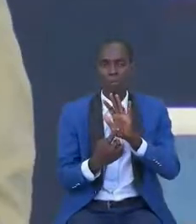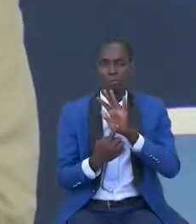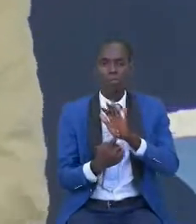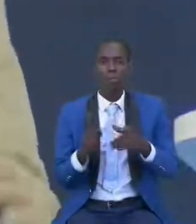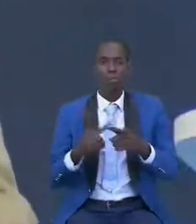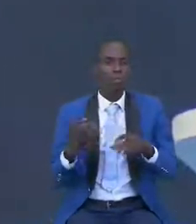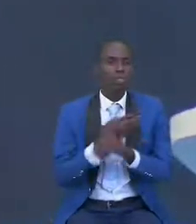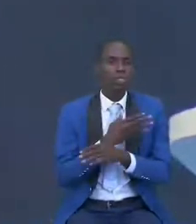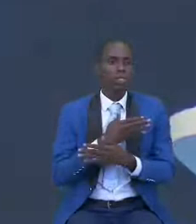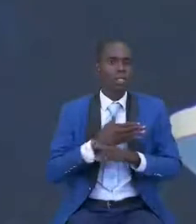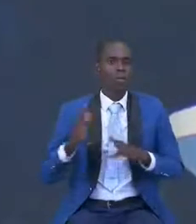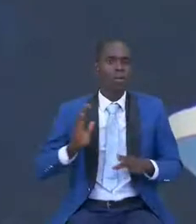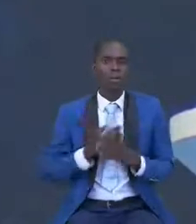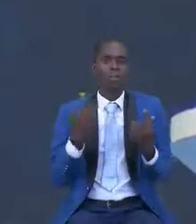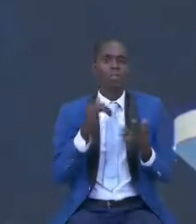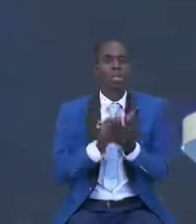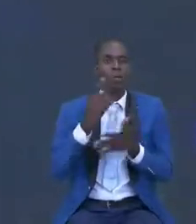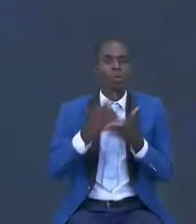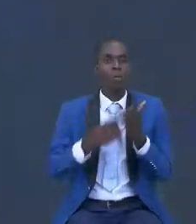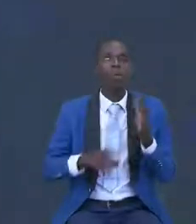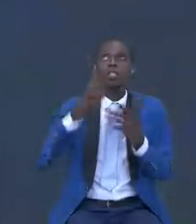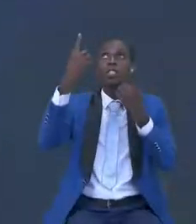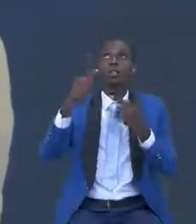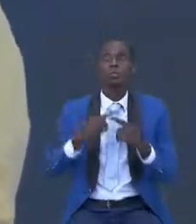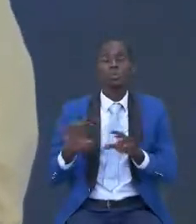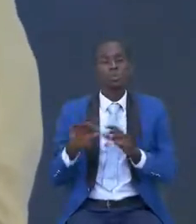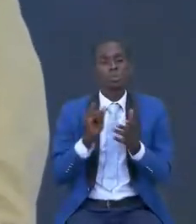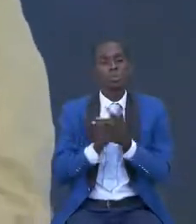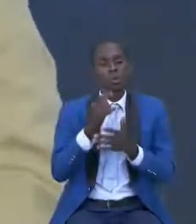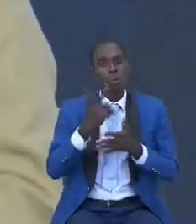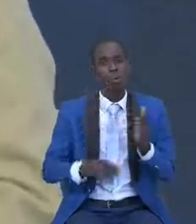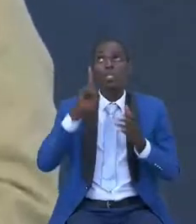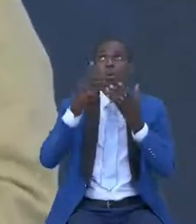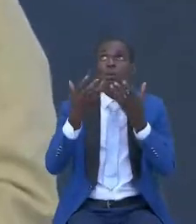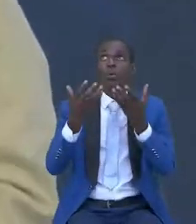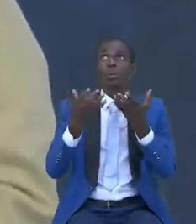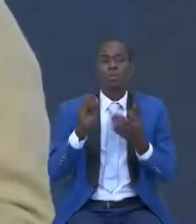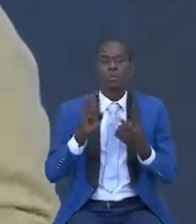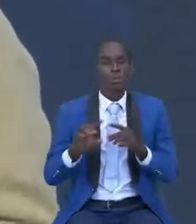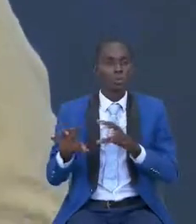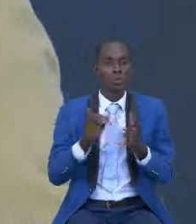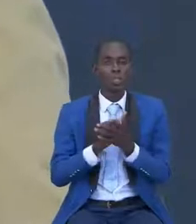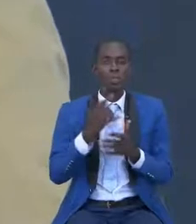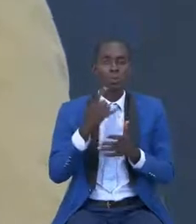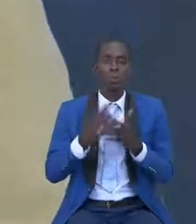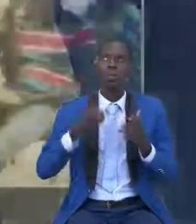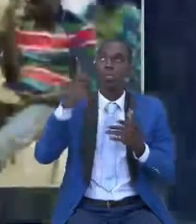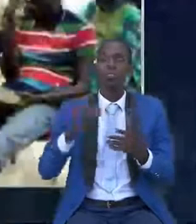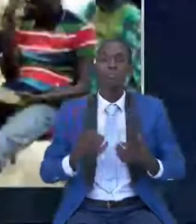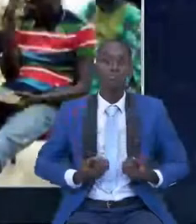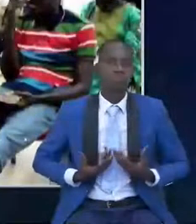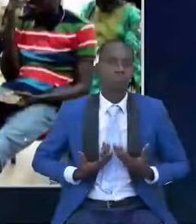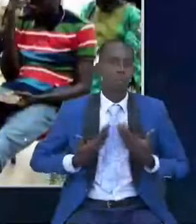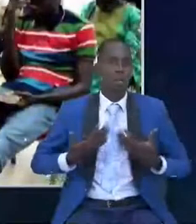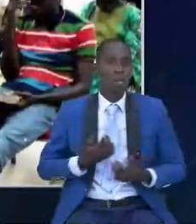paru pour ôter nos péchés. C'est ce qu'il est venu faire. C'est ce qu'il veut faire.